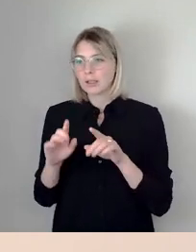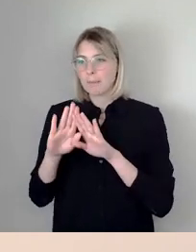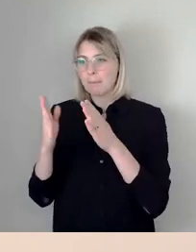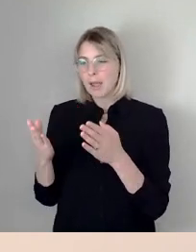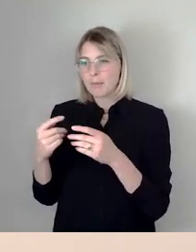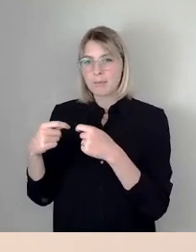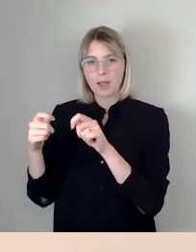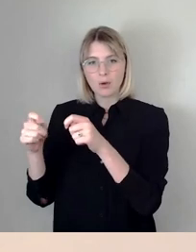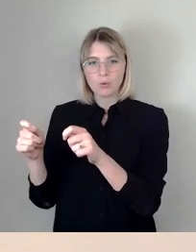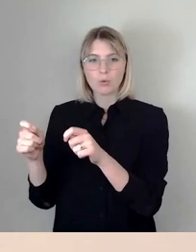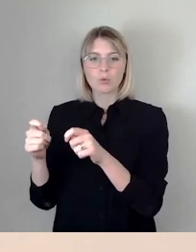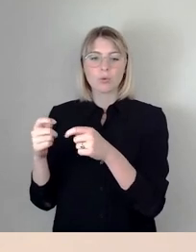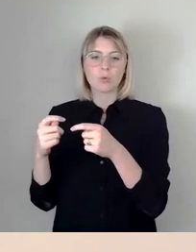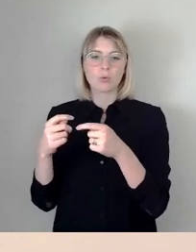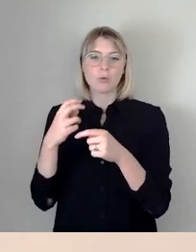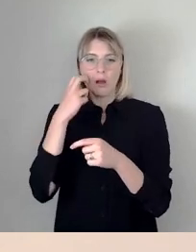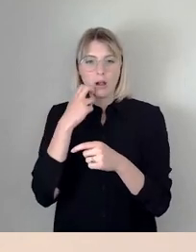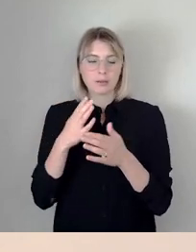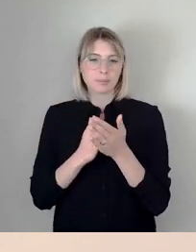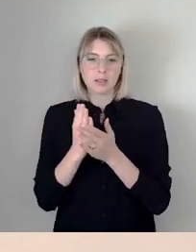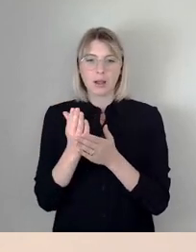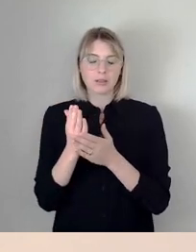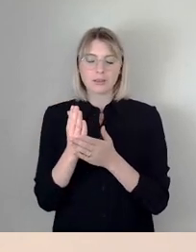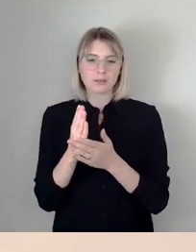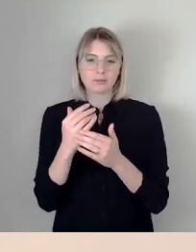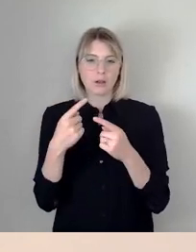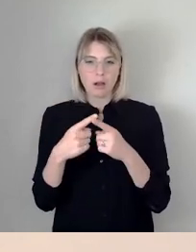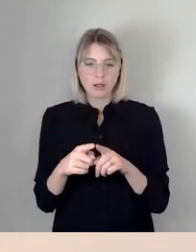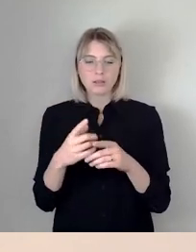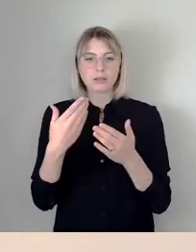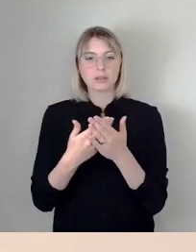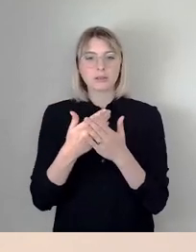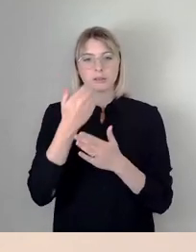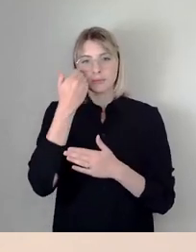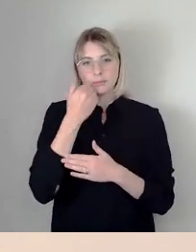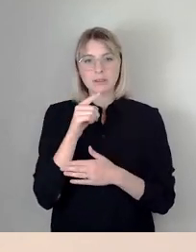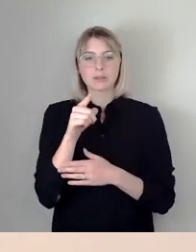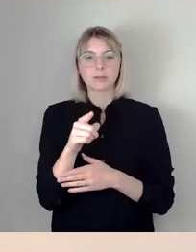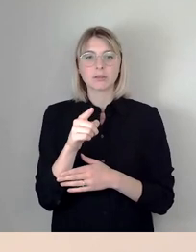im Bebauungsplan drin war. Insofern bitte ich darum, dass Sie der Teilaufhebung zustimmen.